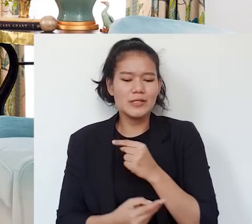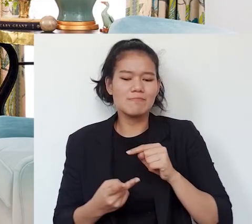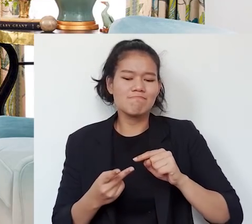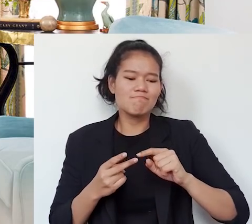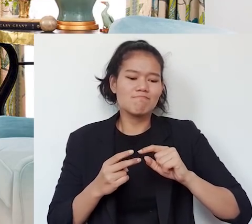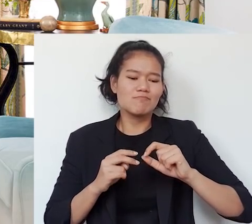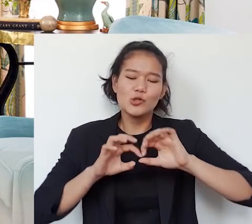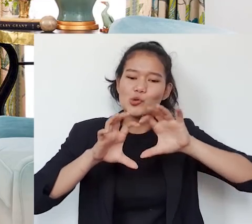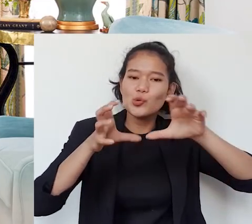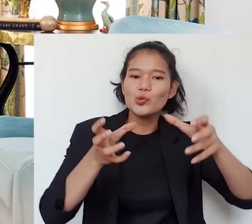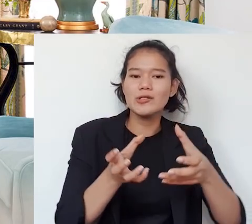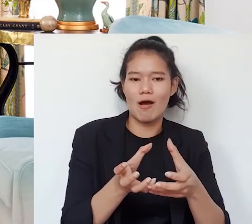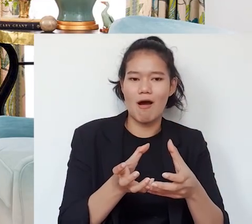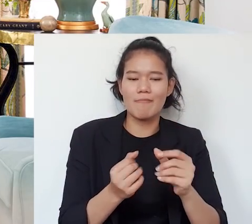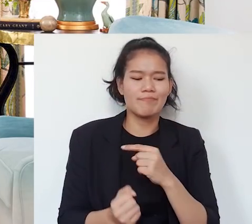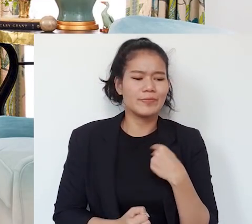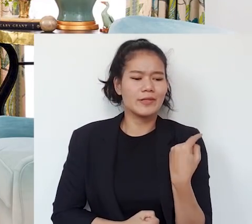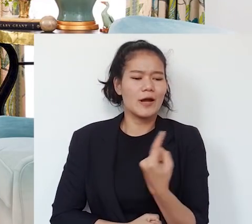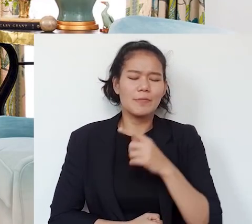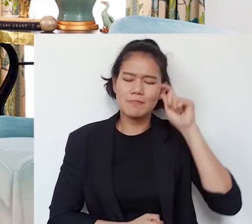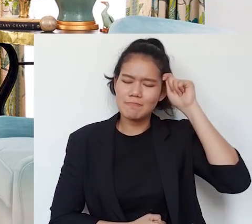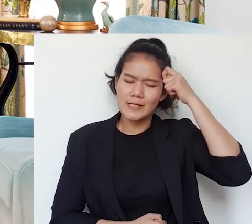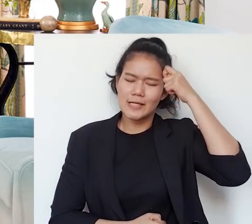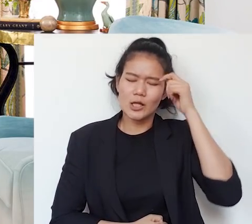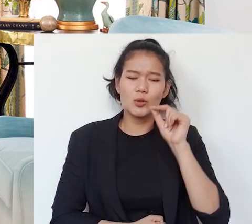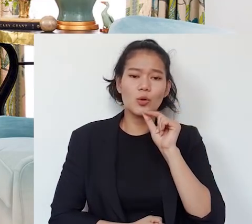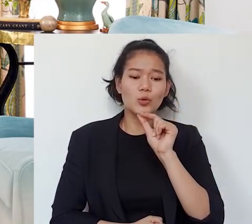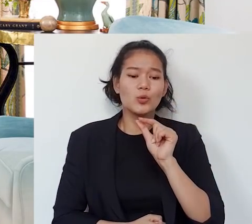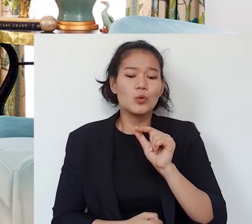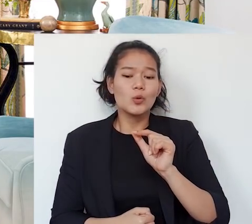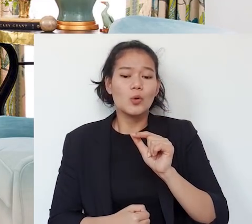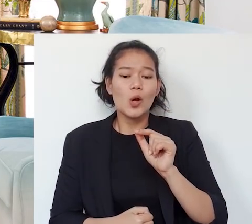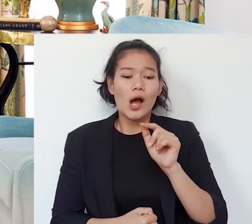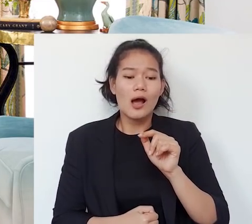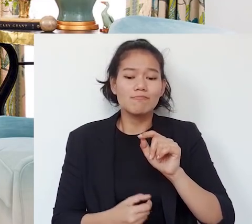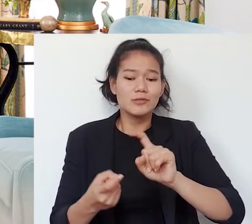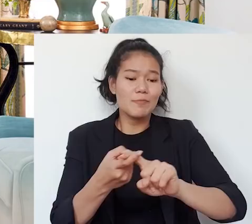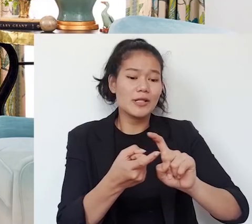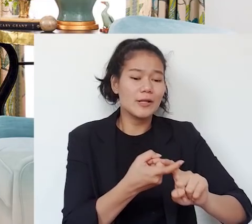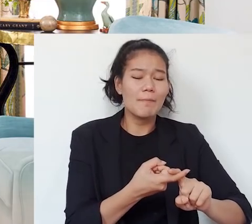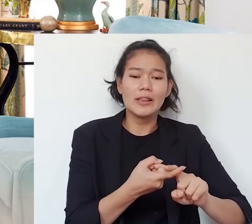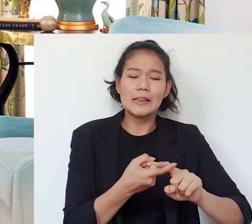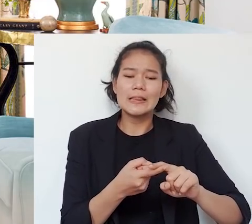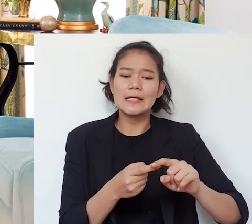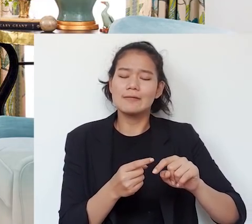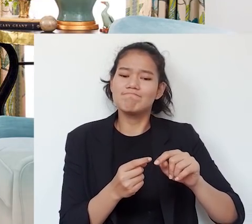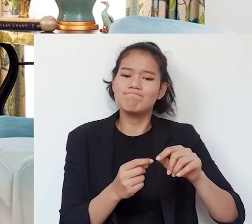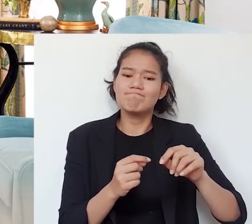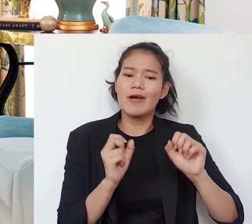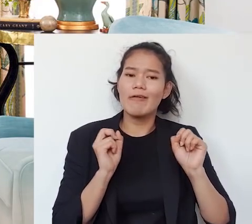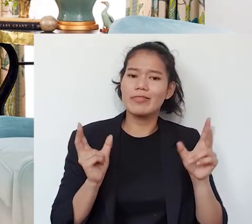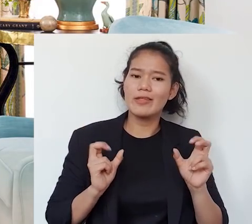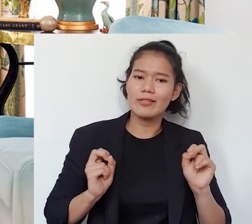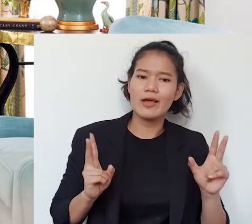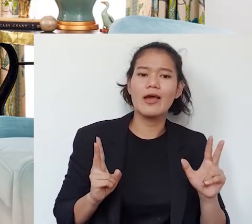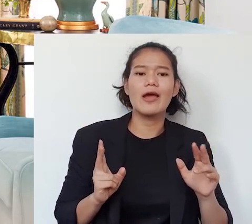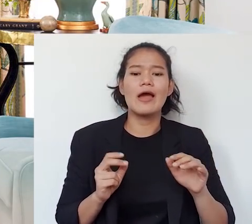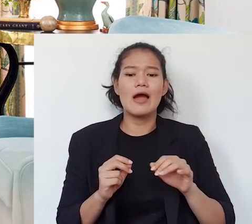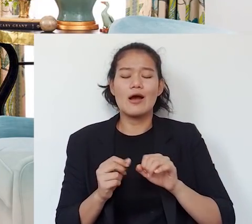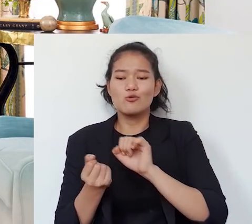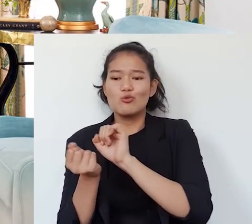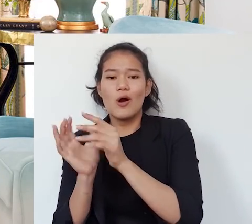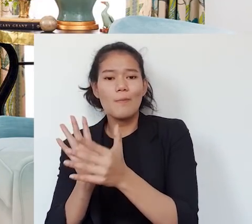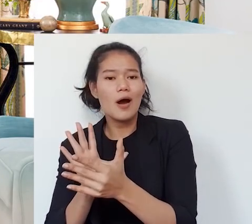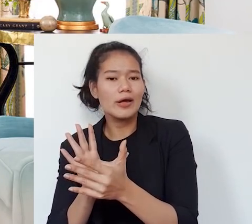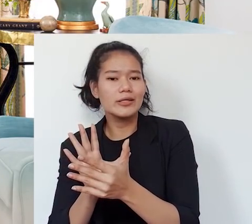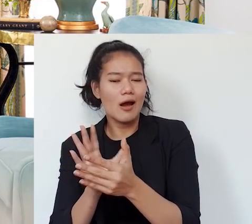kami sebagai warga dunia. Kami mengingat bersama untuk saudara-saudara kami yang ada di Nusa Tenggara Timur dan juga yang